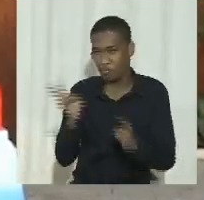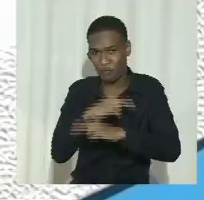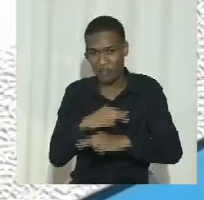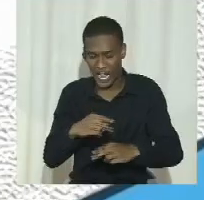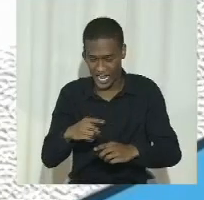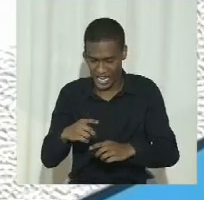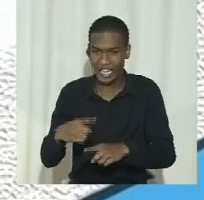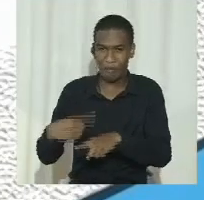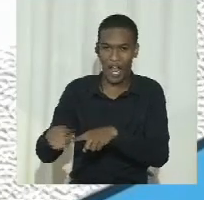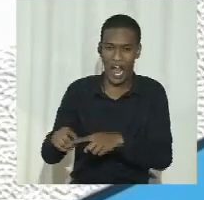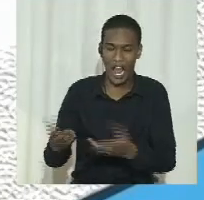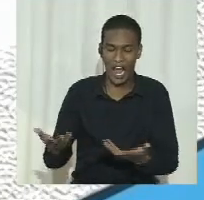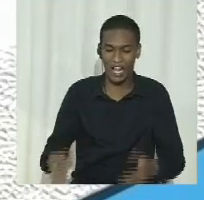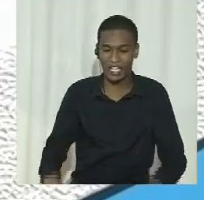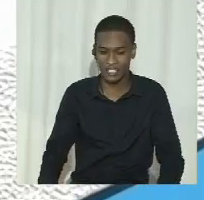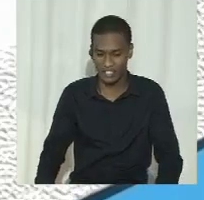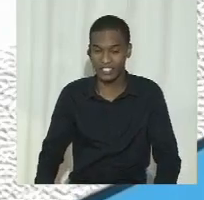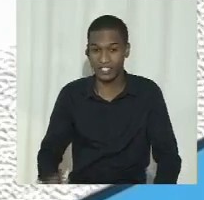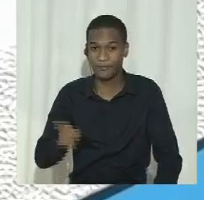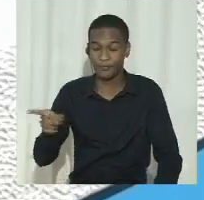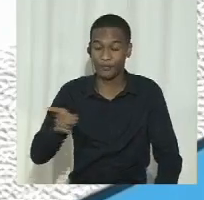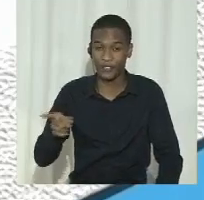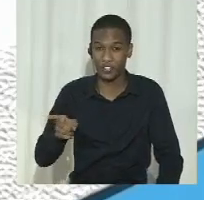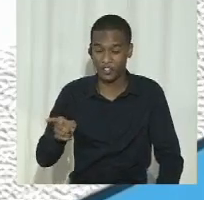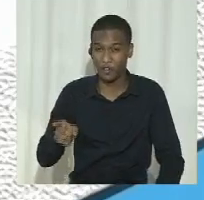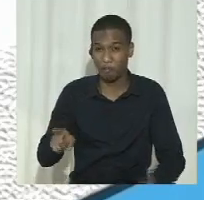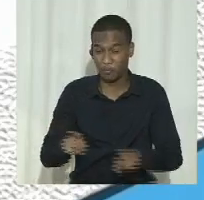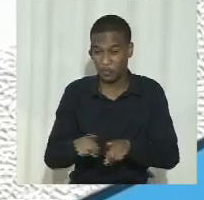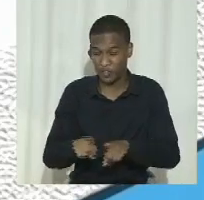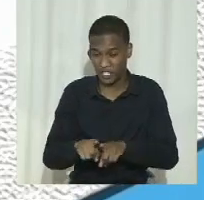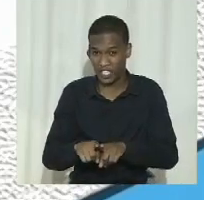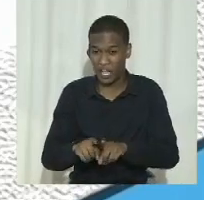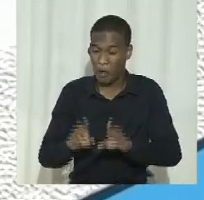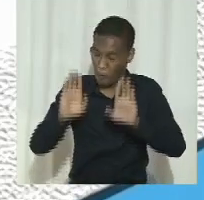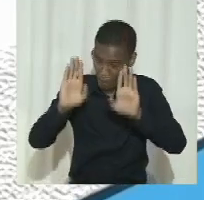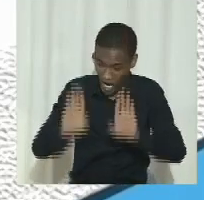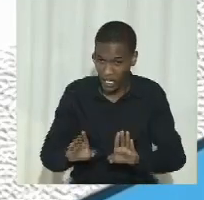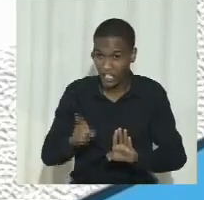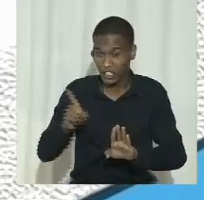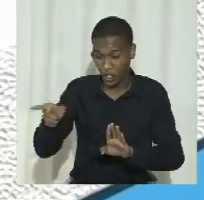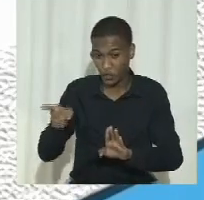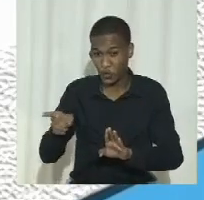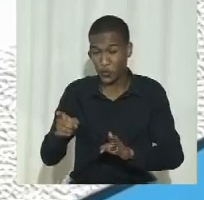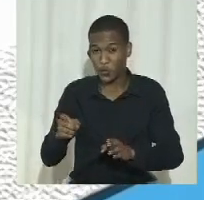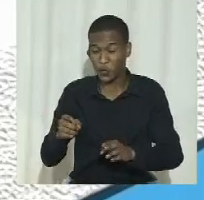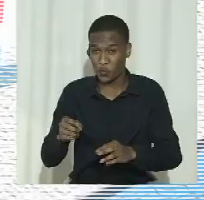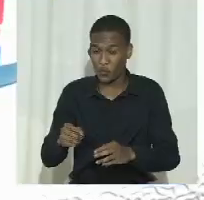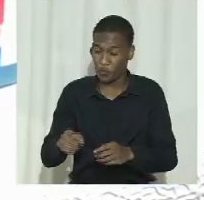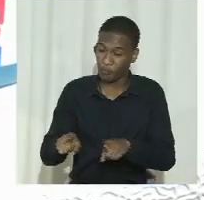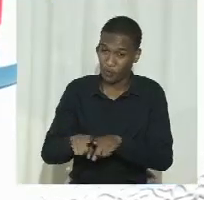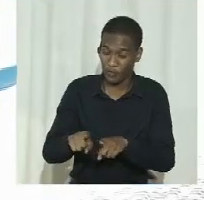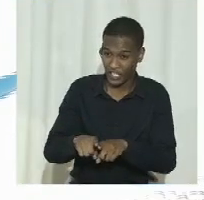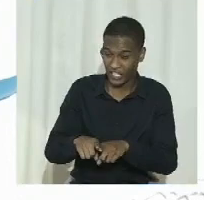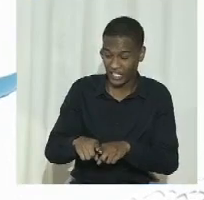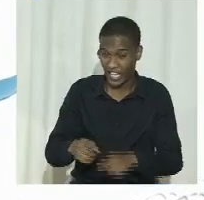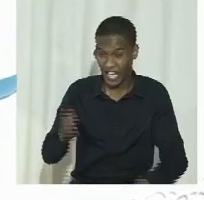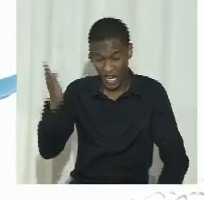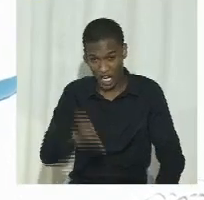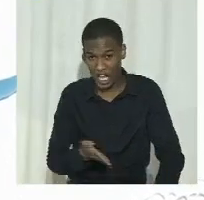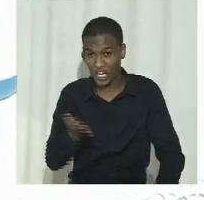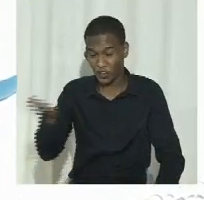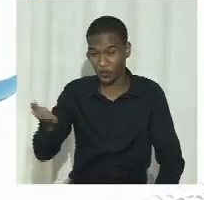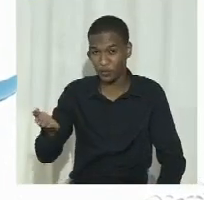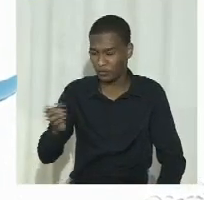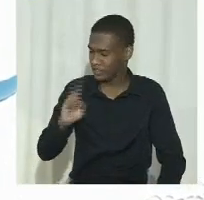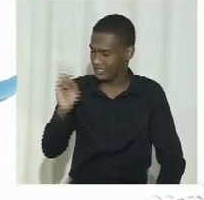tokony ho izy. Tsy manaraka ny fenitra takiana amin'ny gel désinfectant azy izay ireo vokatra ireo. Tsy manaraka ihany koa